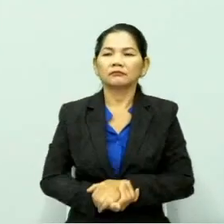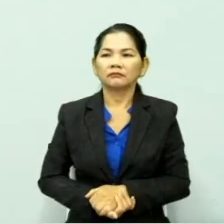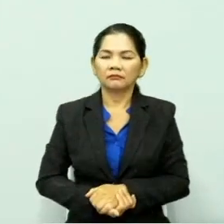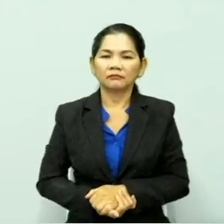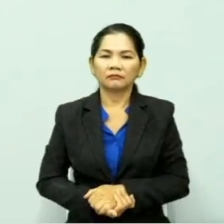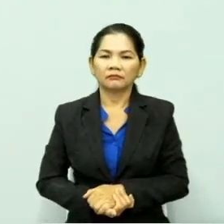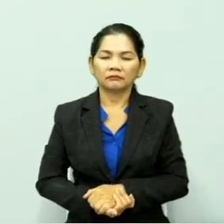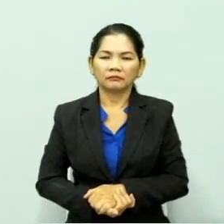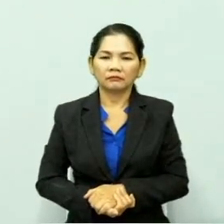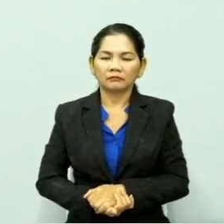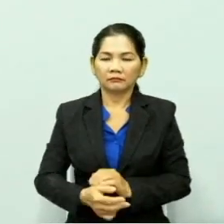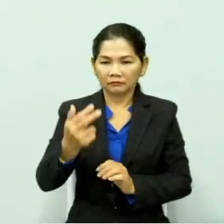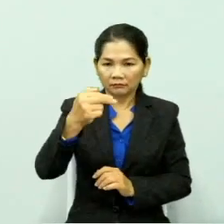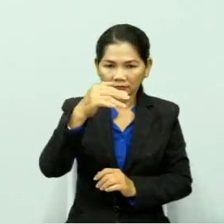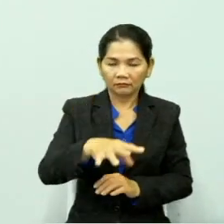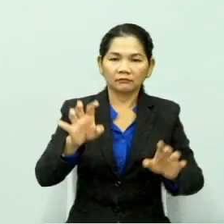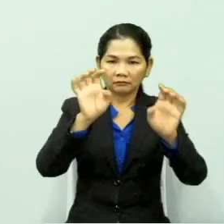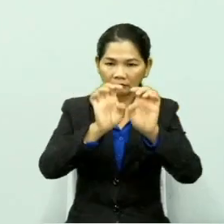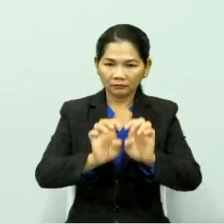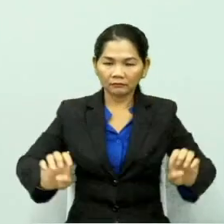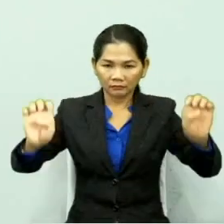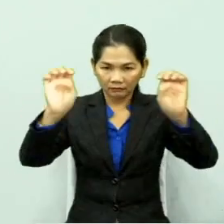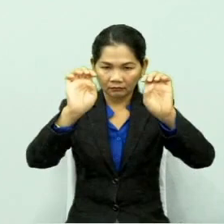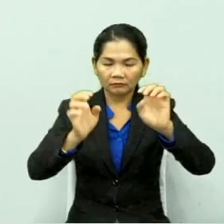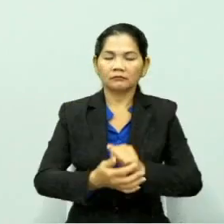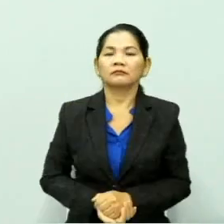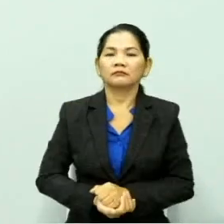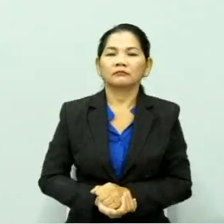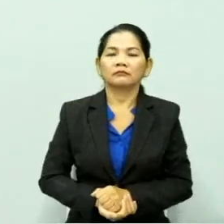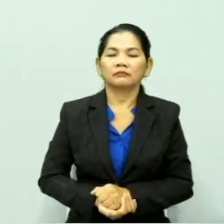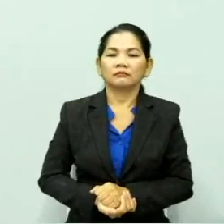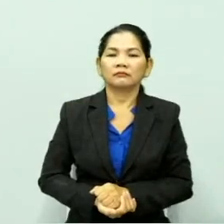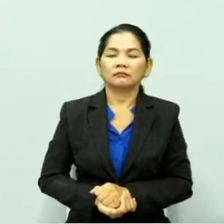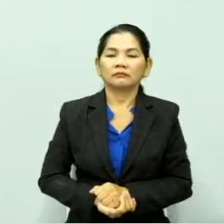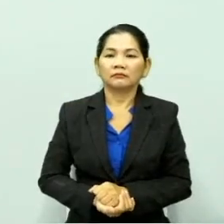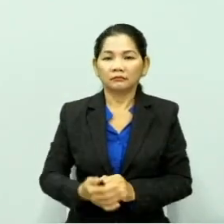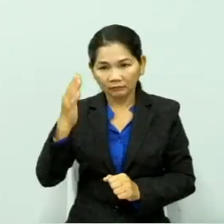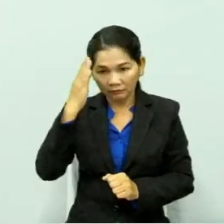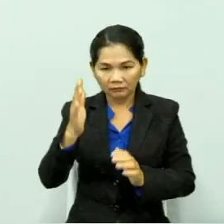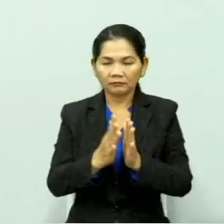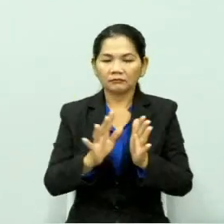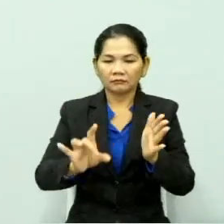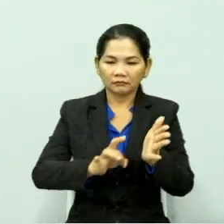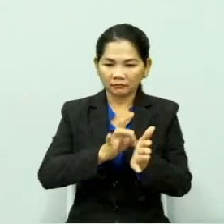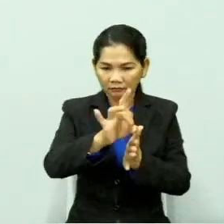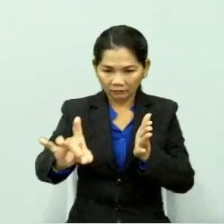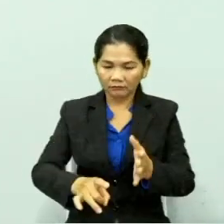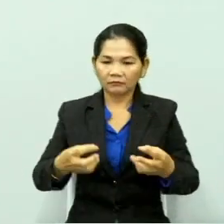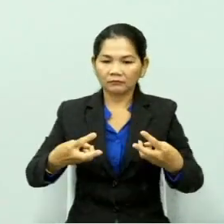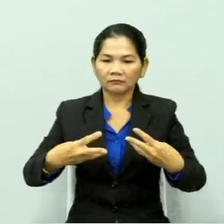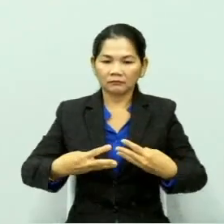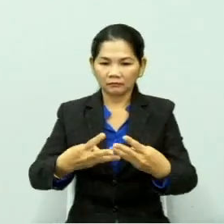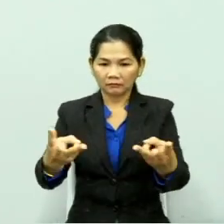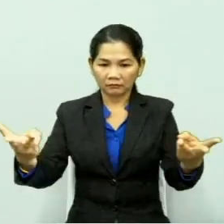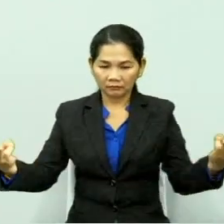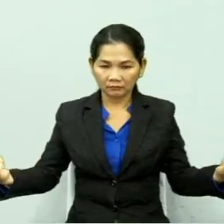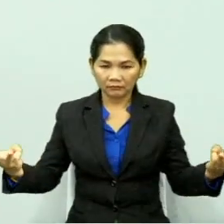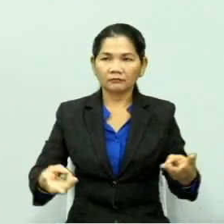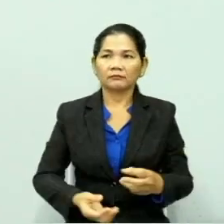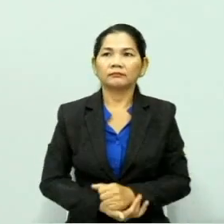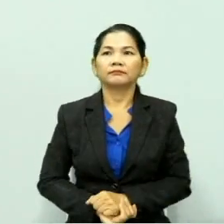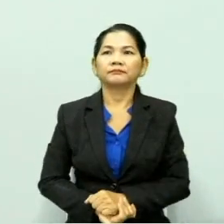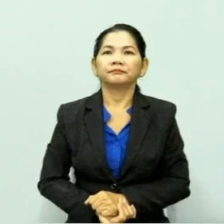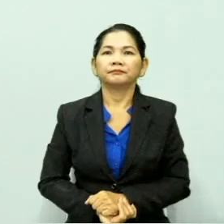chà chia tì cả lãnh thoa mà chết nắc con chà cứ miên bằng dạ lòng chà chẳng bằng dạ